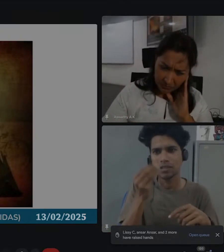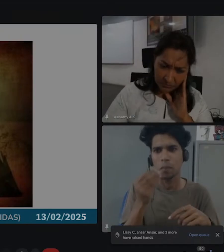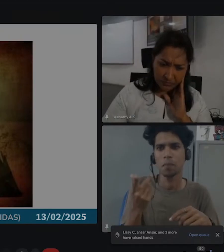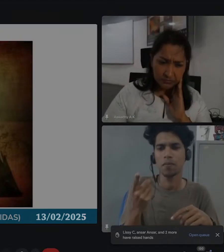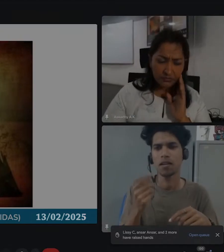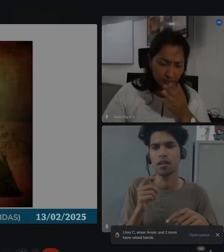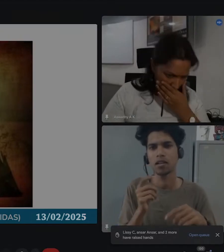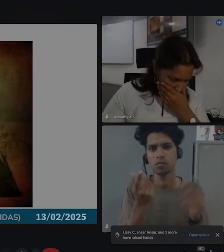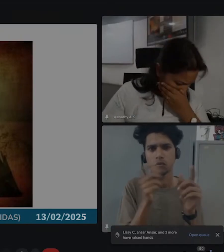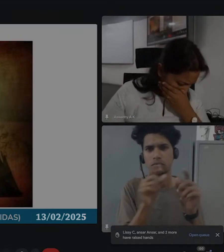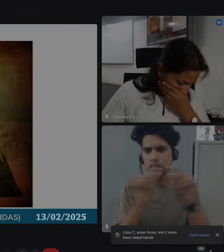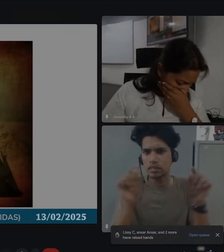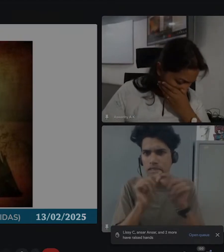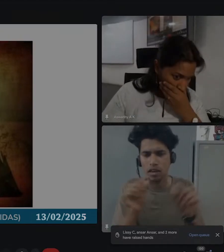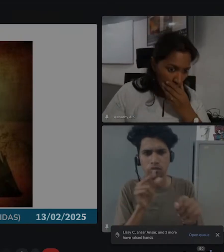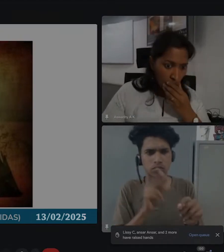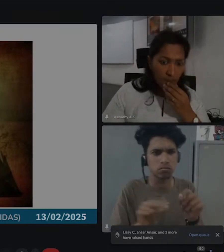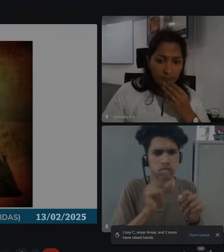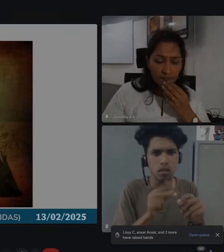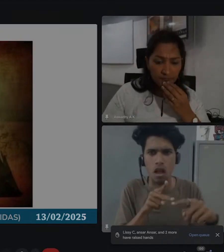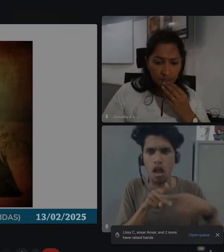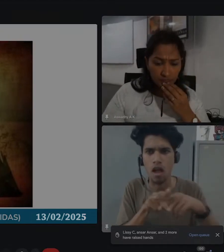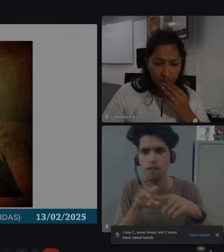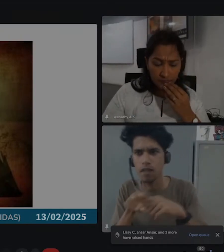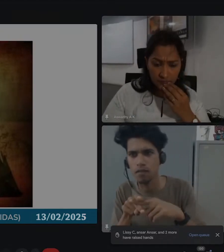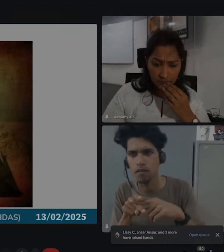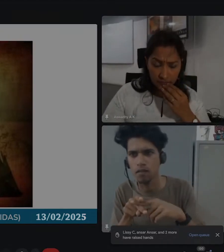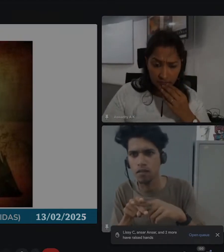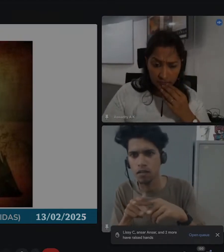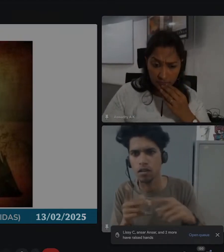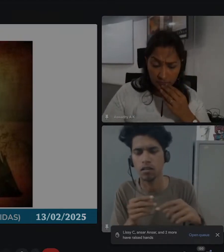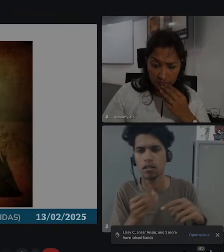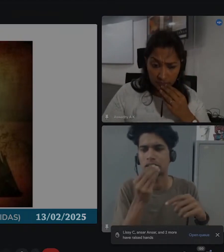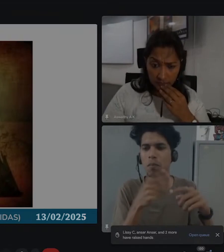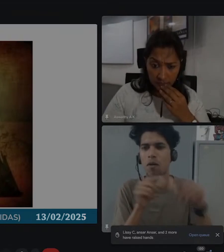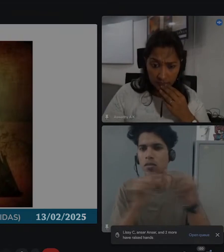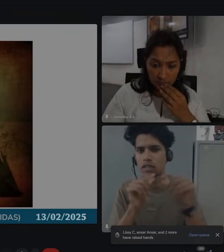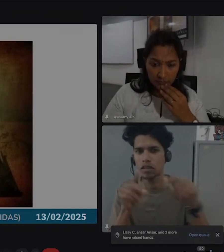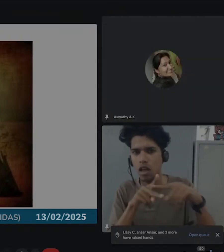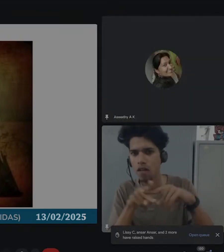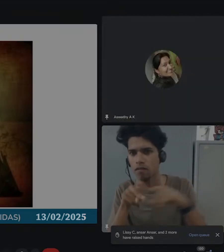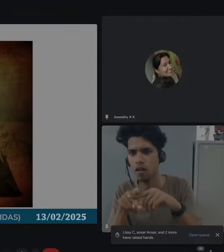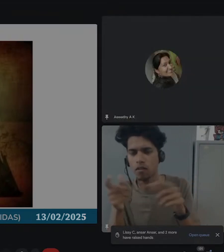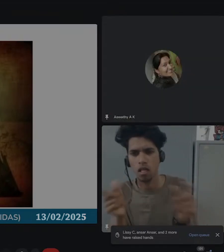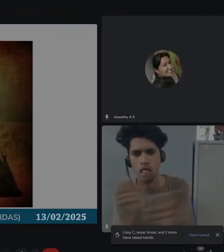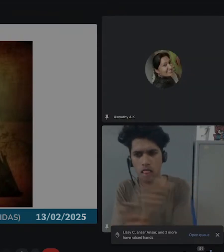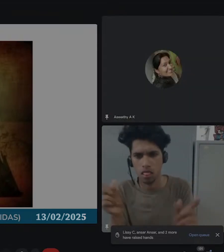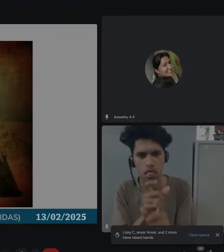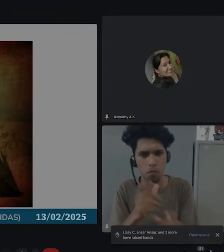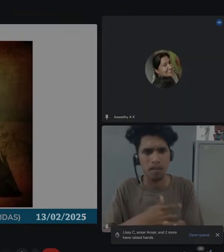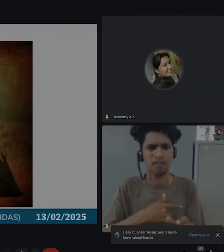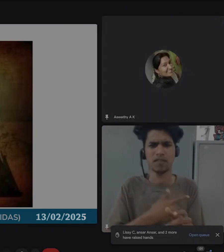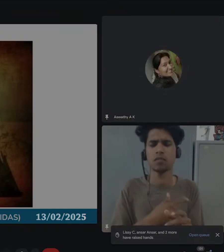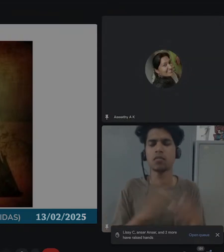വേർഡ്സ് തമ്മിൽ മിക്സ് ആവുന്നുണ്ട്. ഇപ്പോൾ ഹാഫ് പോർഷൻ ഓഫ് ഫസ്റ്റ് വേർഡും ഹാഫ് പോർഷൻ ഓഫ് സെക്കൻഡ് വേർഡ് അങ്ങനെ മിക്സ് ആയിട്ടായിരിക്കും അവൾ സംസാരിക്കുന്നത് സെൻറ്റൻസ്